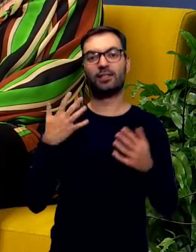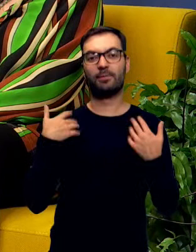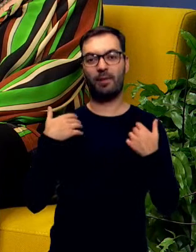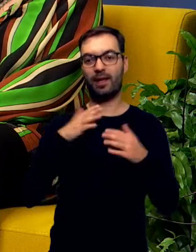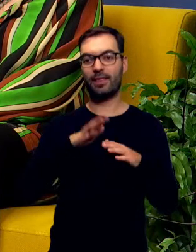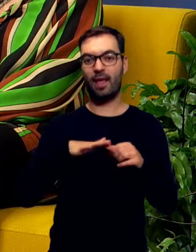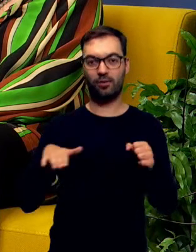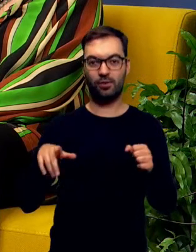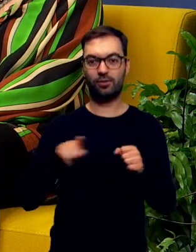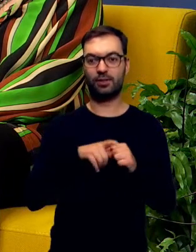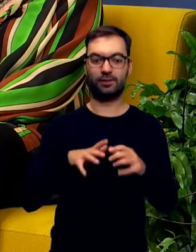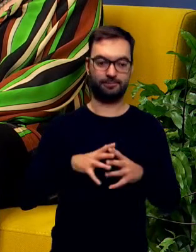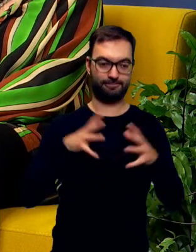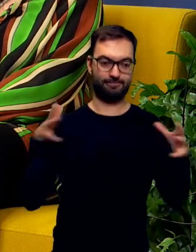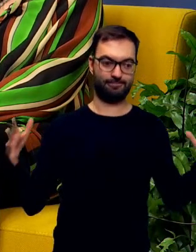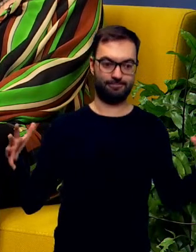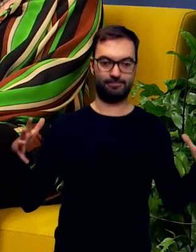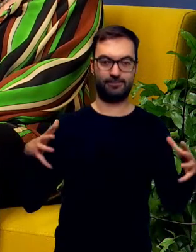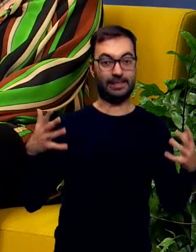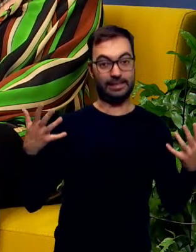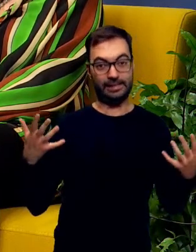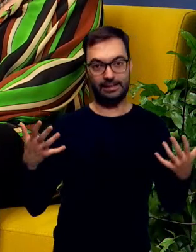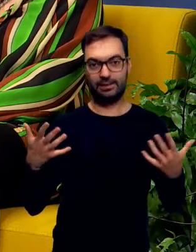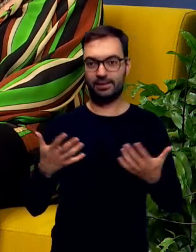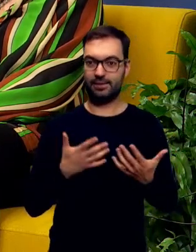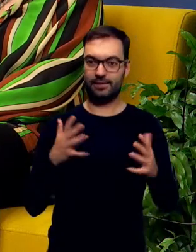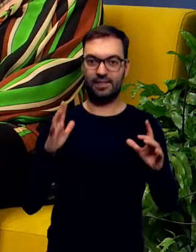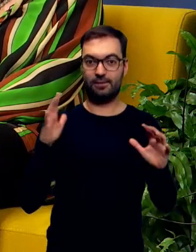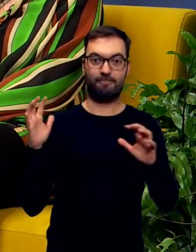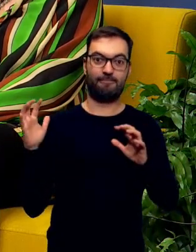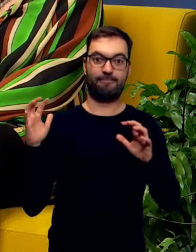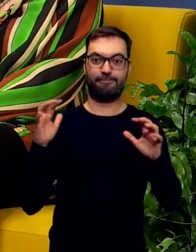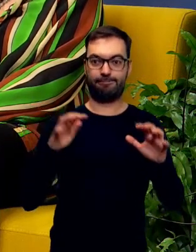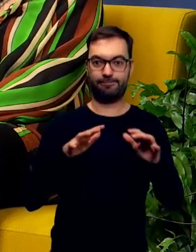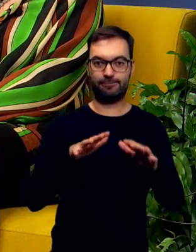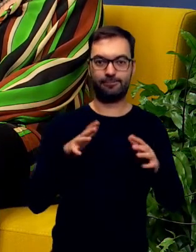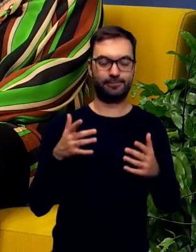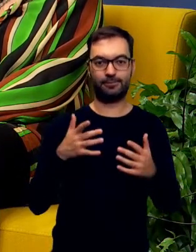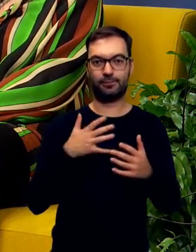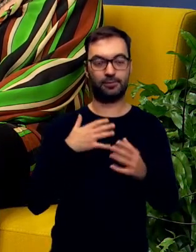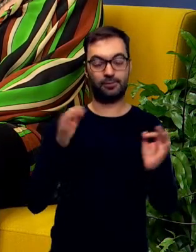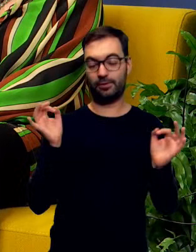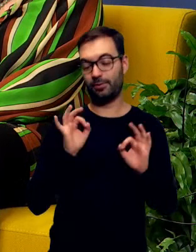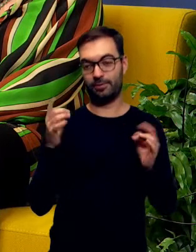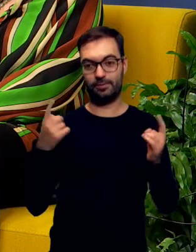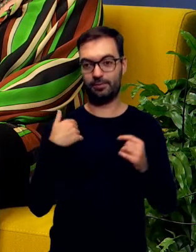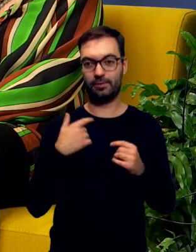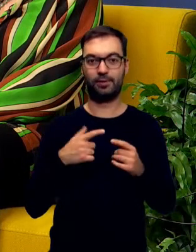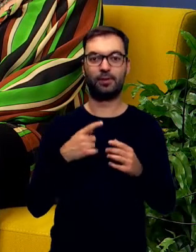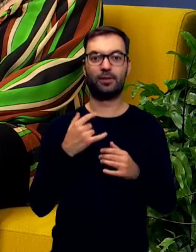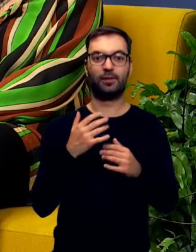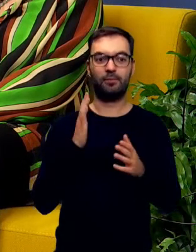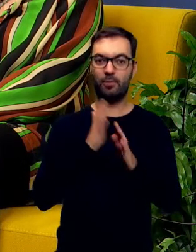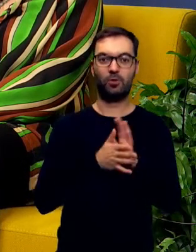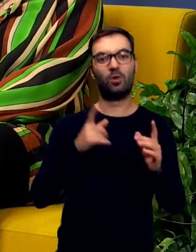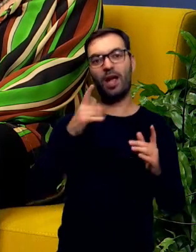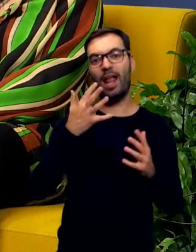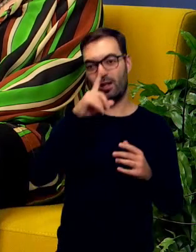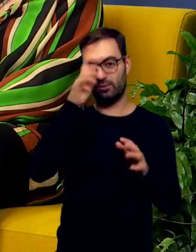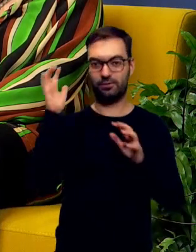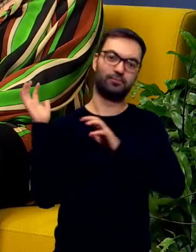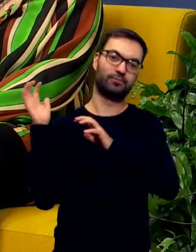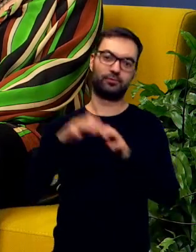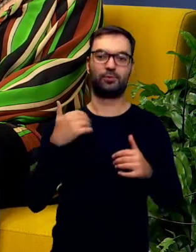i jego pojemności, to momentami rzeczywiście dantejskie sceny się działy, jeśli chodzi po prostu o tą ilość